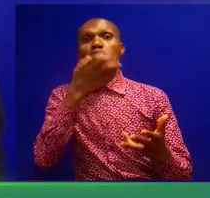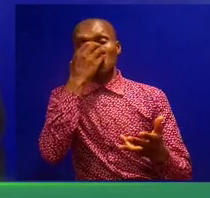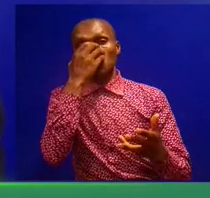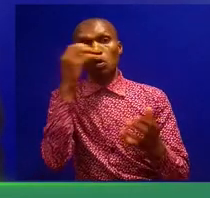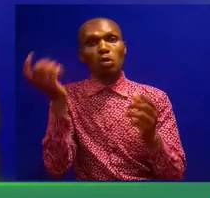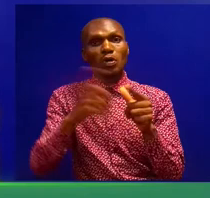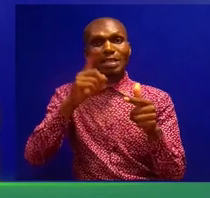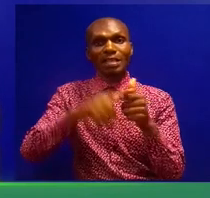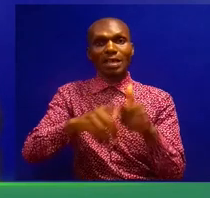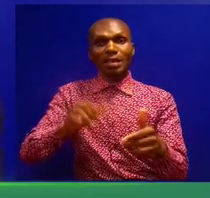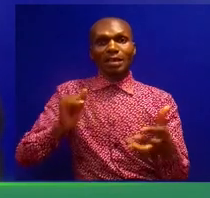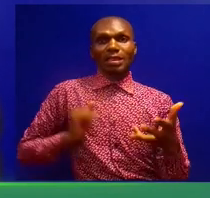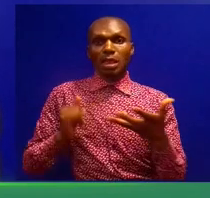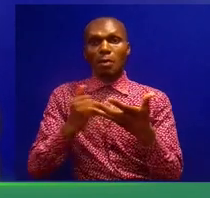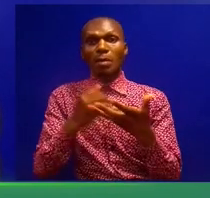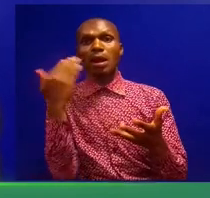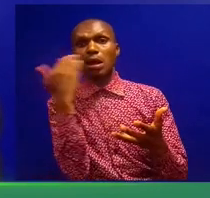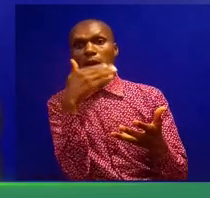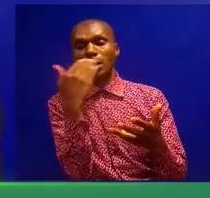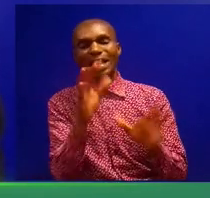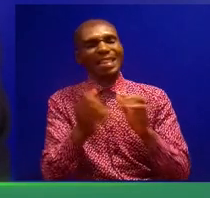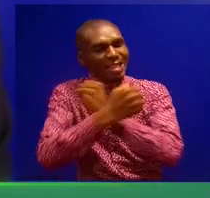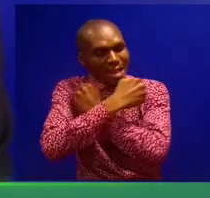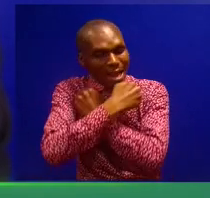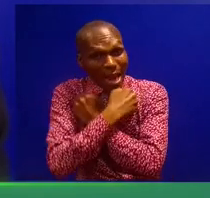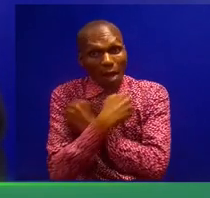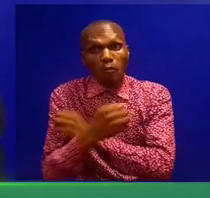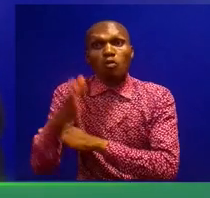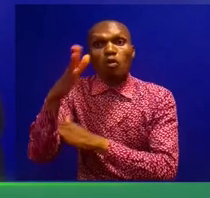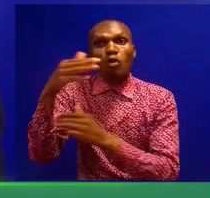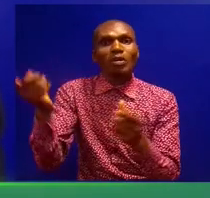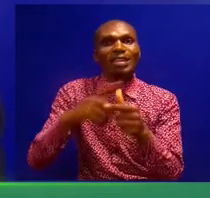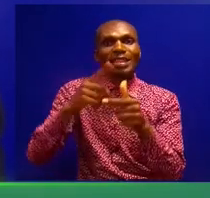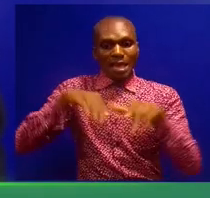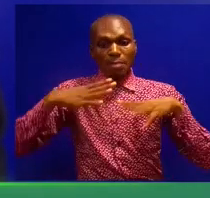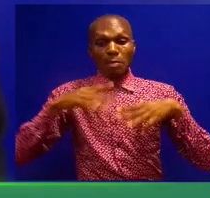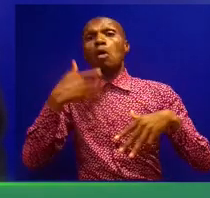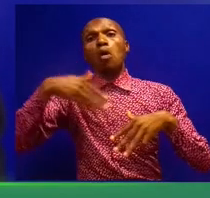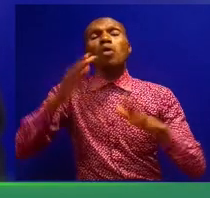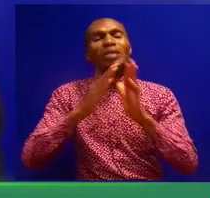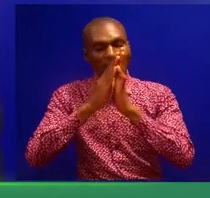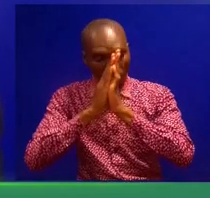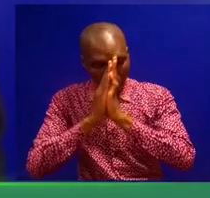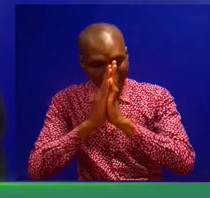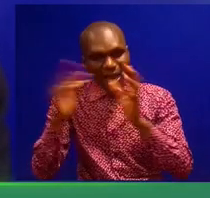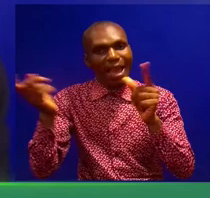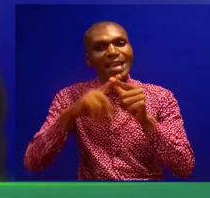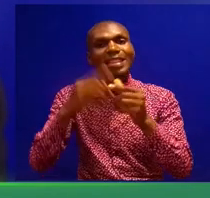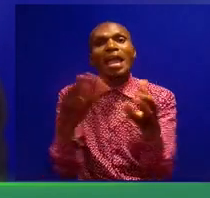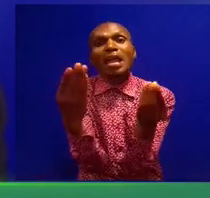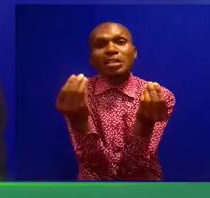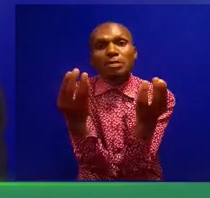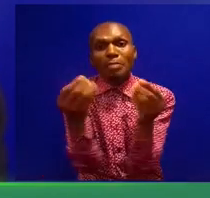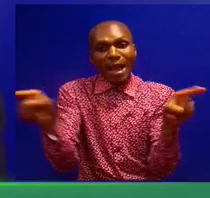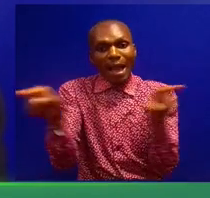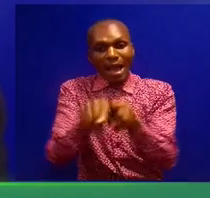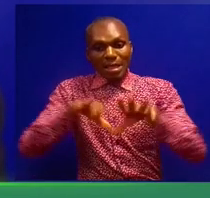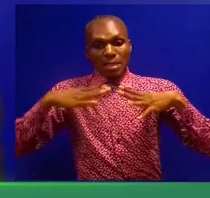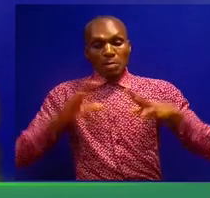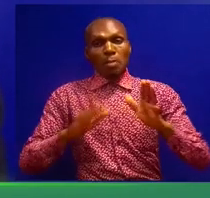na Dorcas Gashawa banche tenya sai na ndi bara abantu bogo saba neto bero bo raisi ntubuna bara ibe